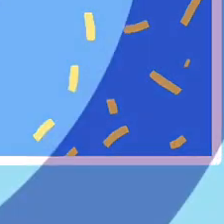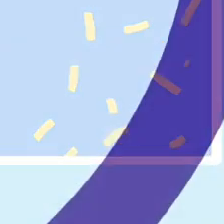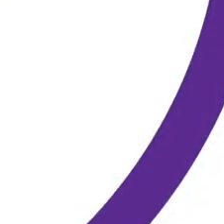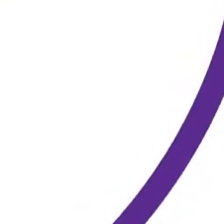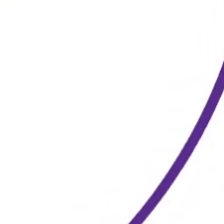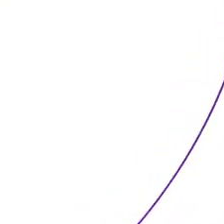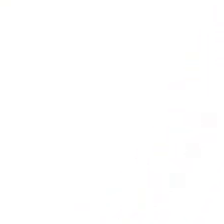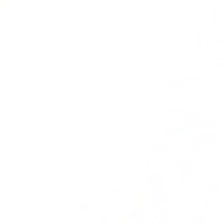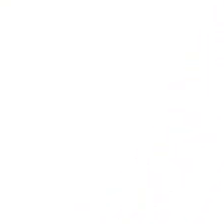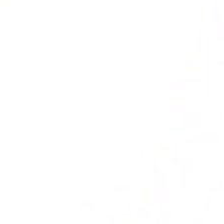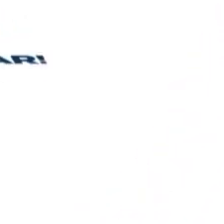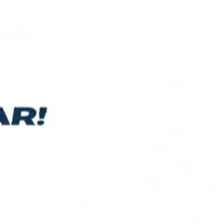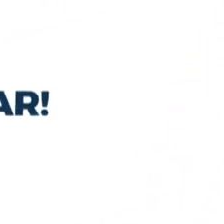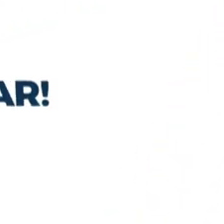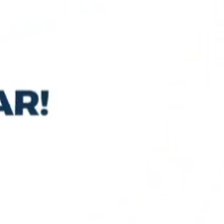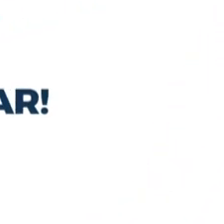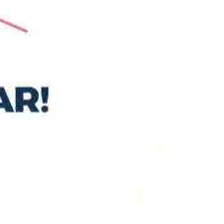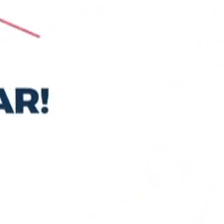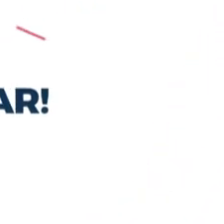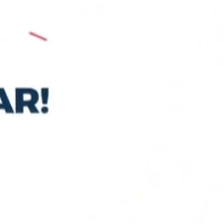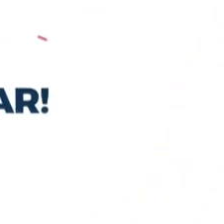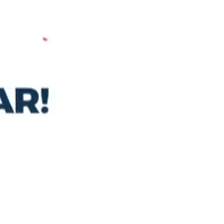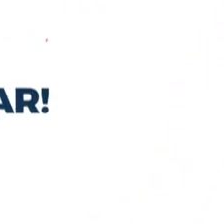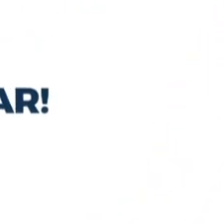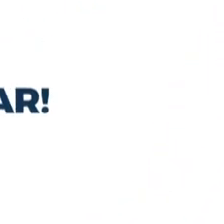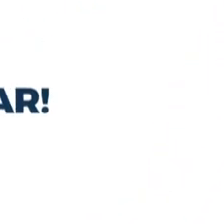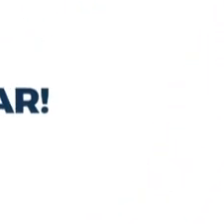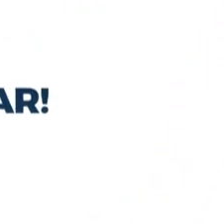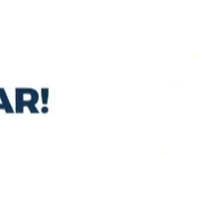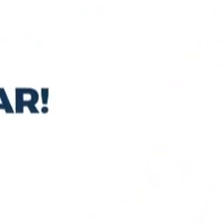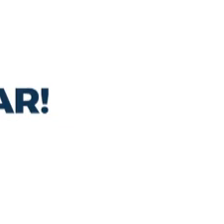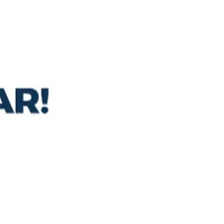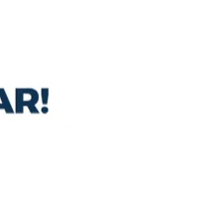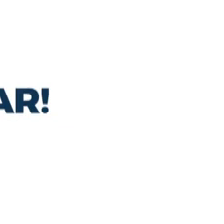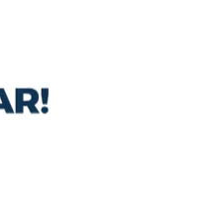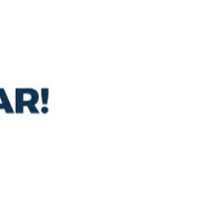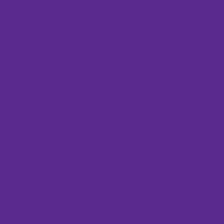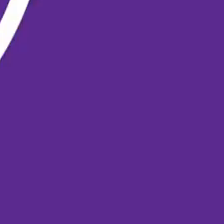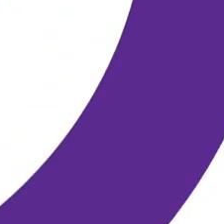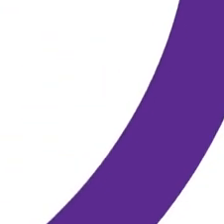KPM